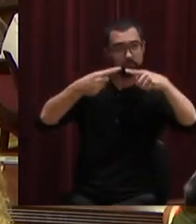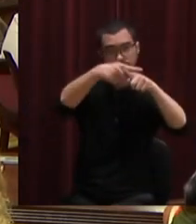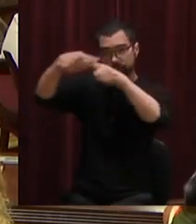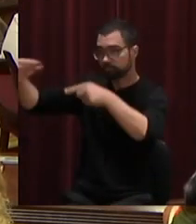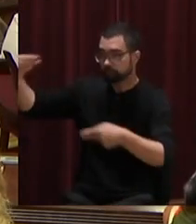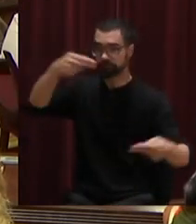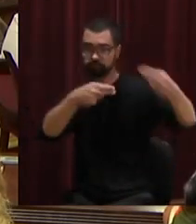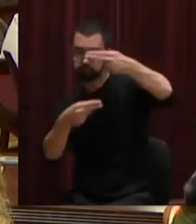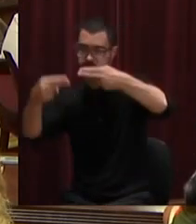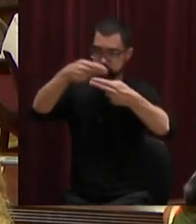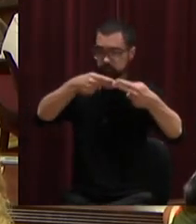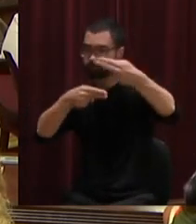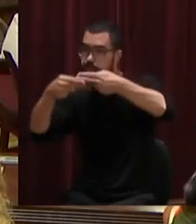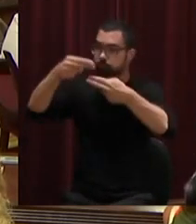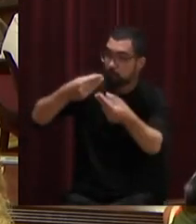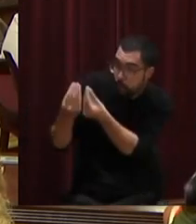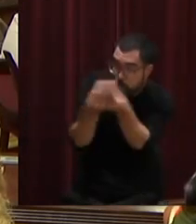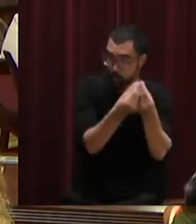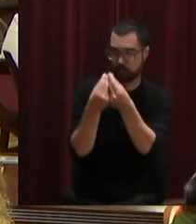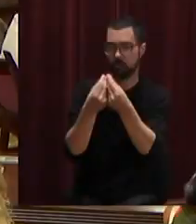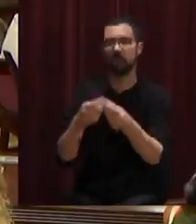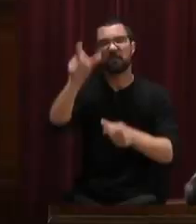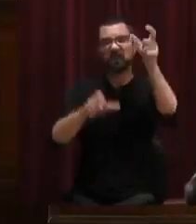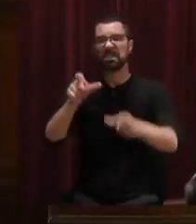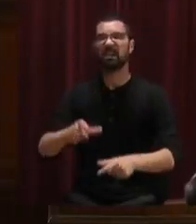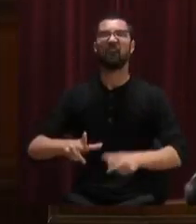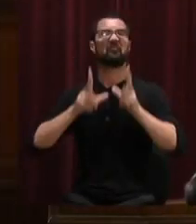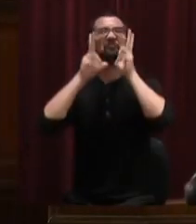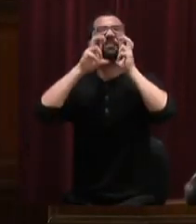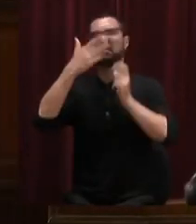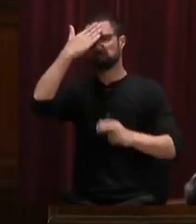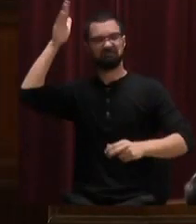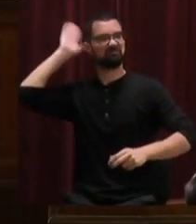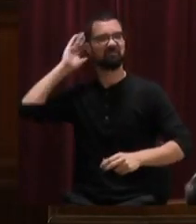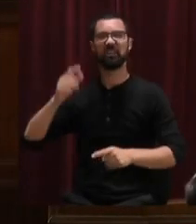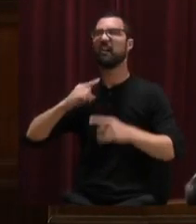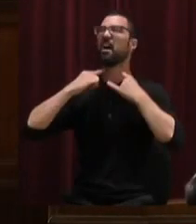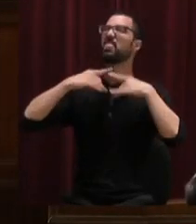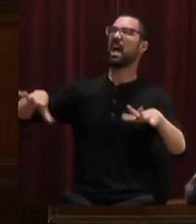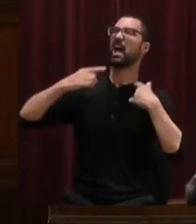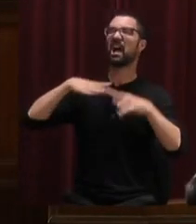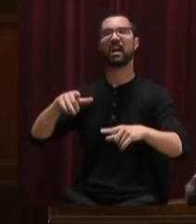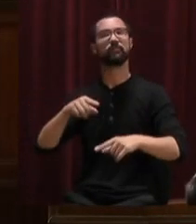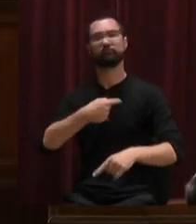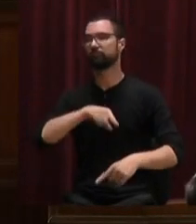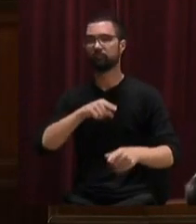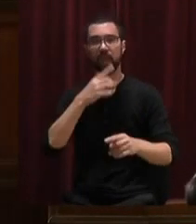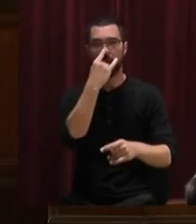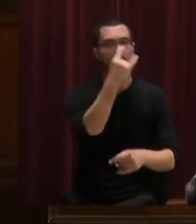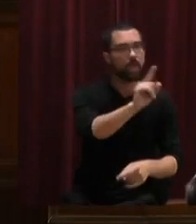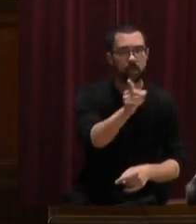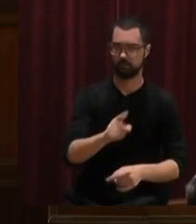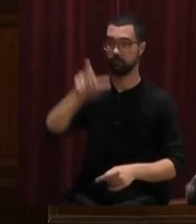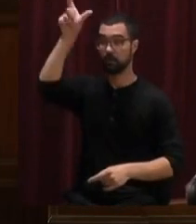somiar ni d'actuar. No ens podem deixar endur pels derrotistes, pels cínics, per aquells que, com va dir el poeta de Felanitx, Miquel